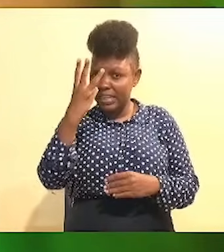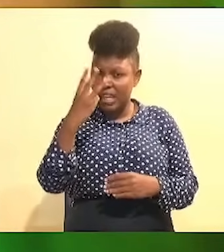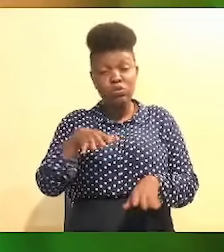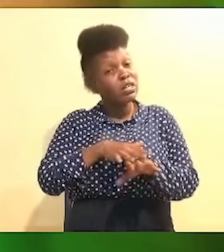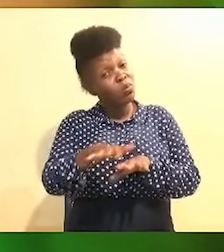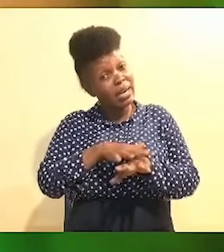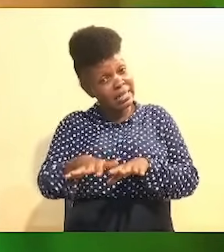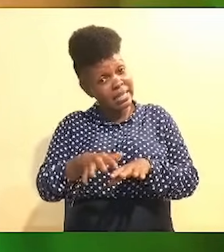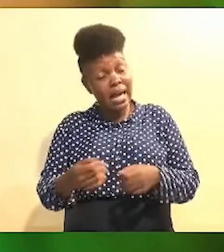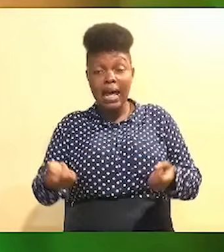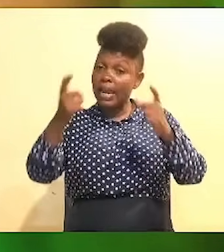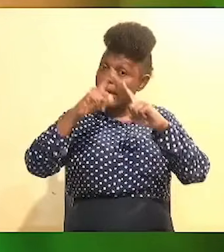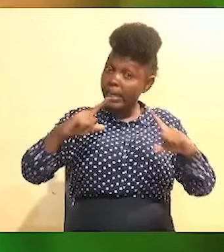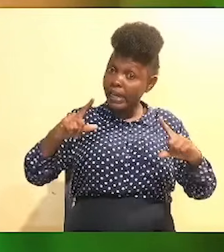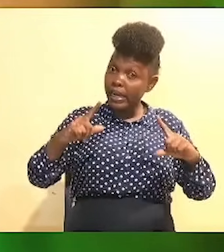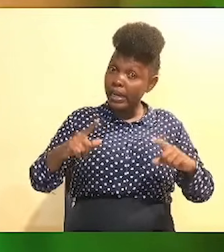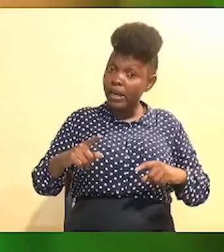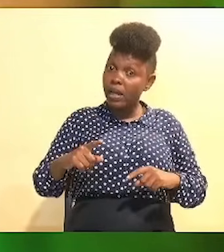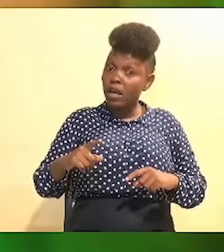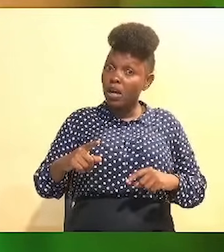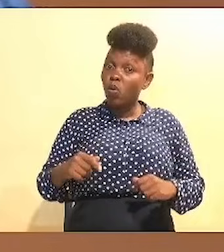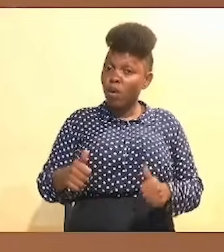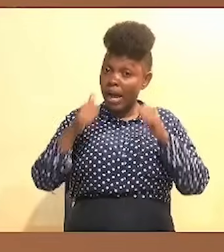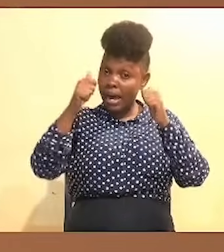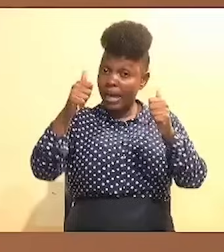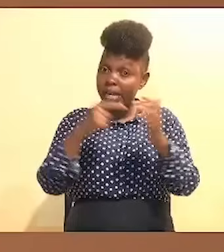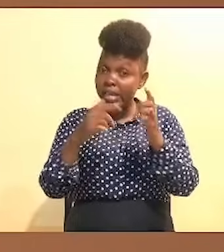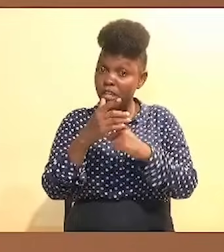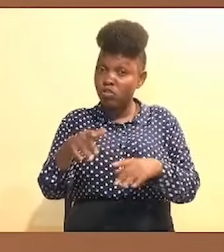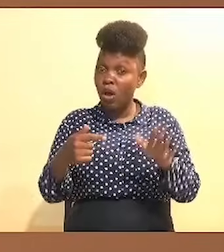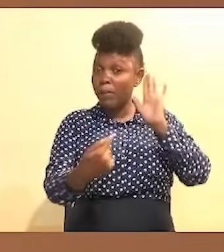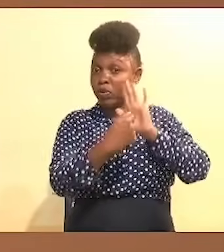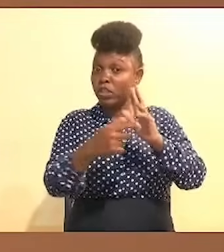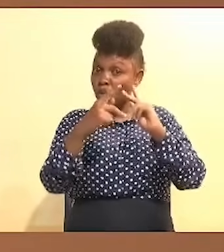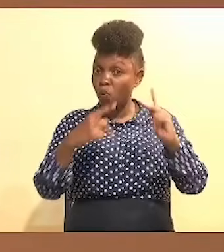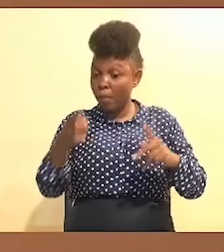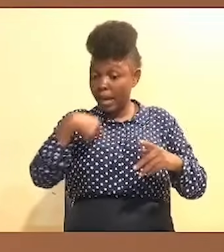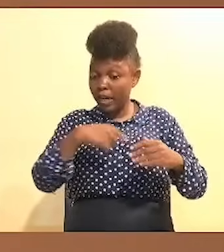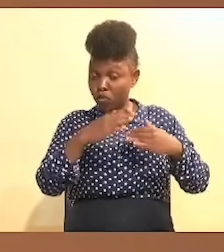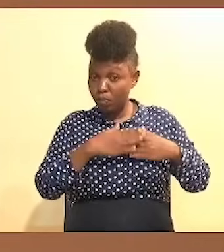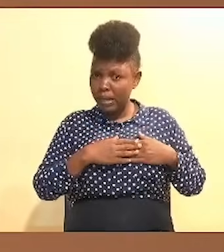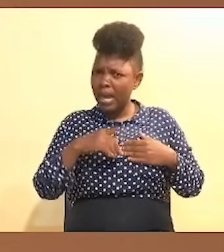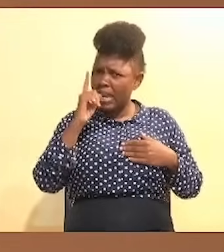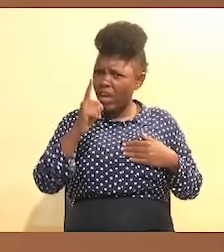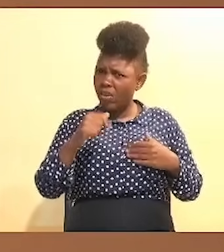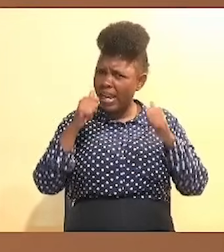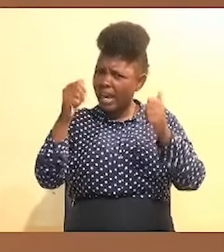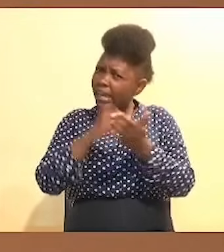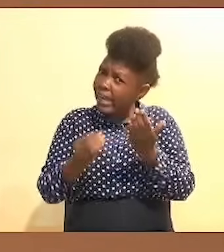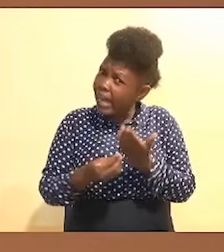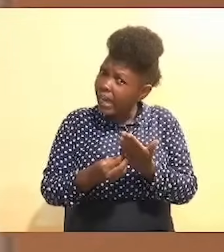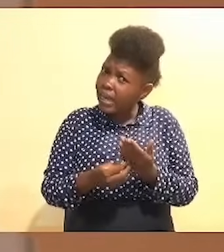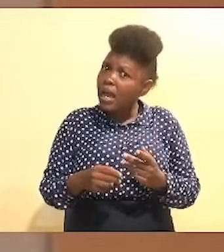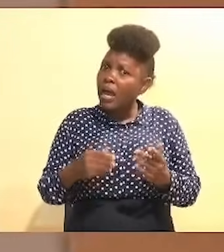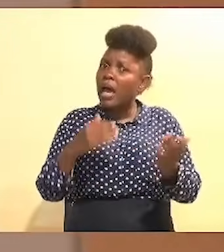kuelezea. Lakini kuna ahadi ya Yesu ametuonyesha kwamba anatupenda. Nayo ni ipi? Kabla ya